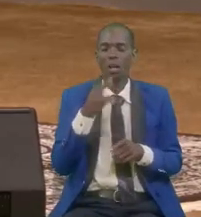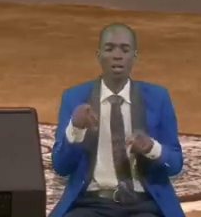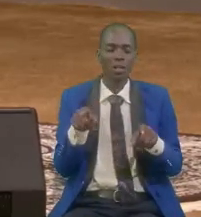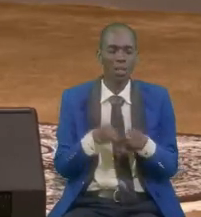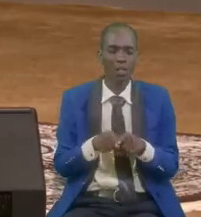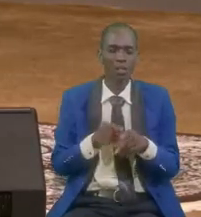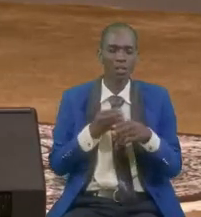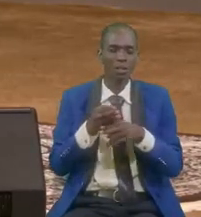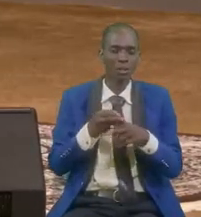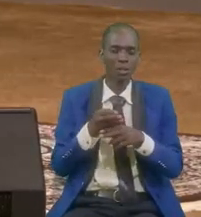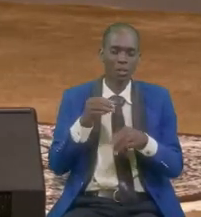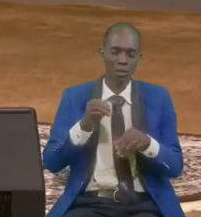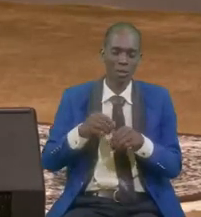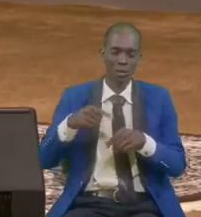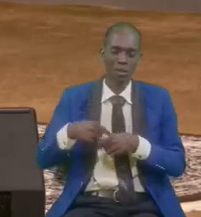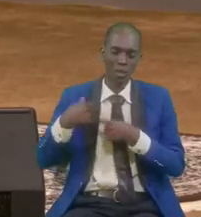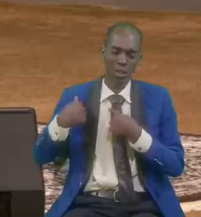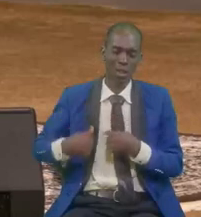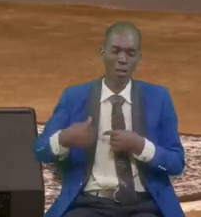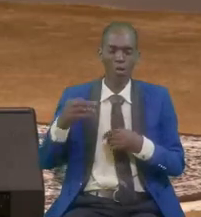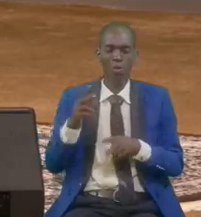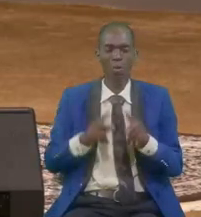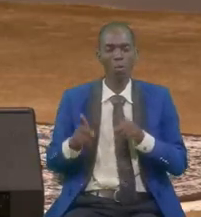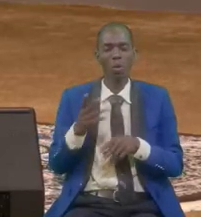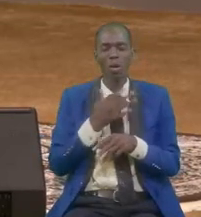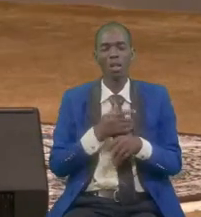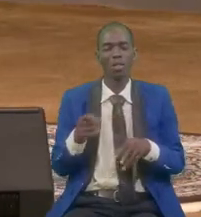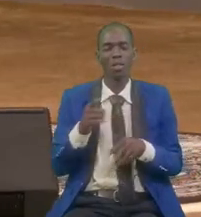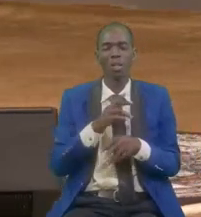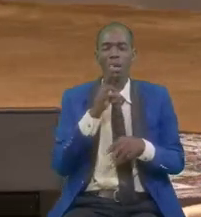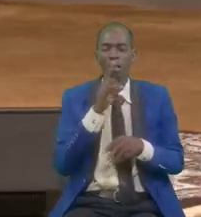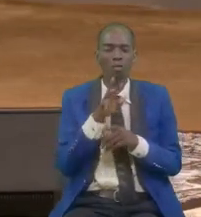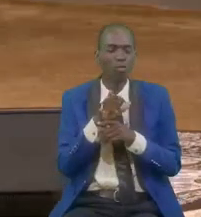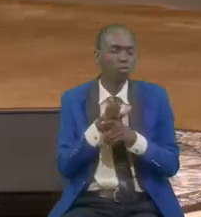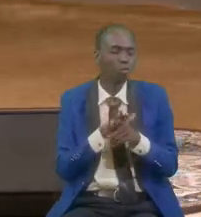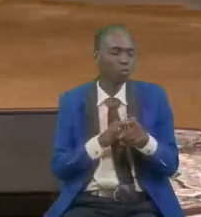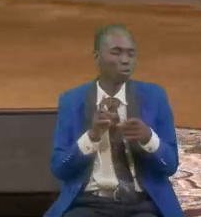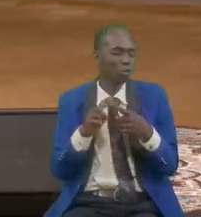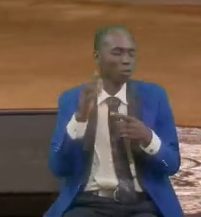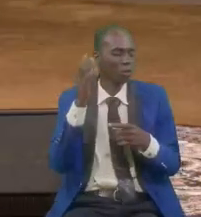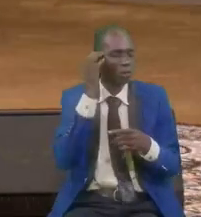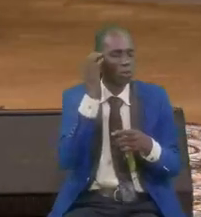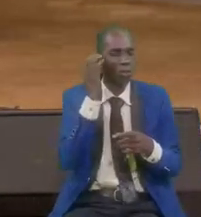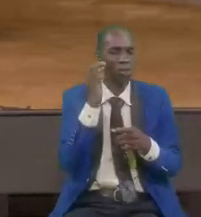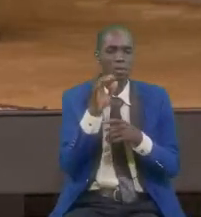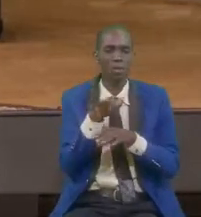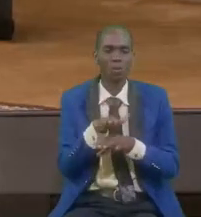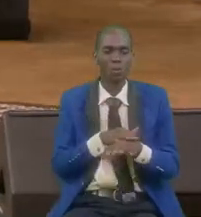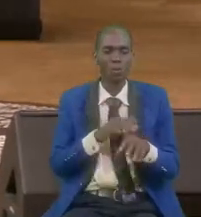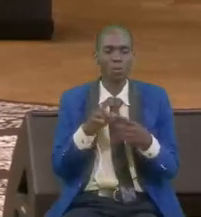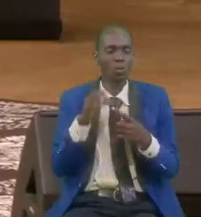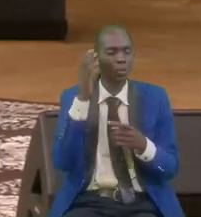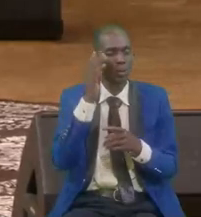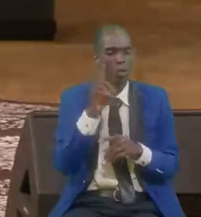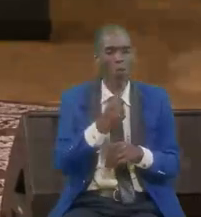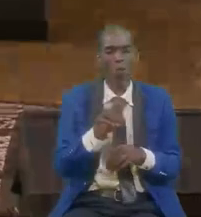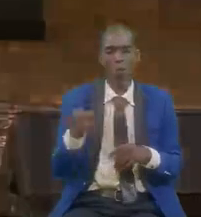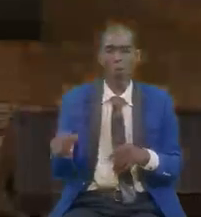dans le cœur des gens. Et ils sont lents à écouter l'un et